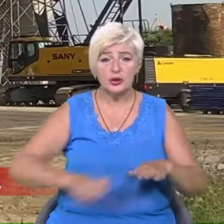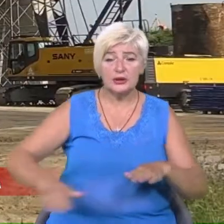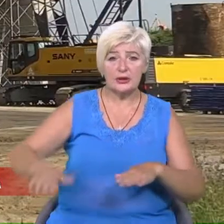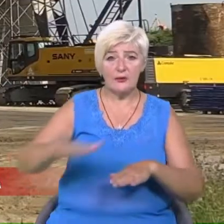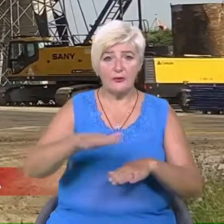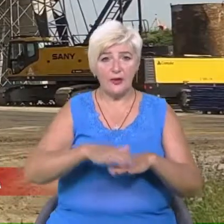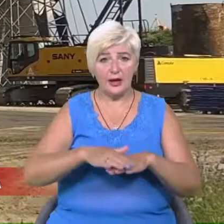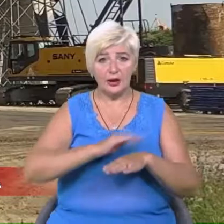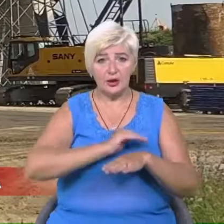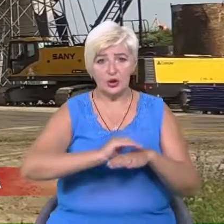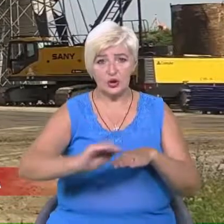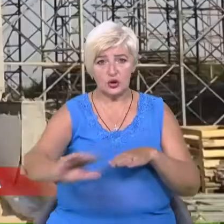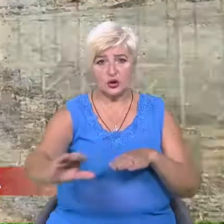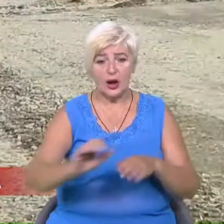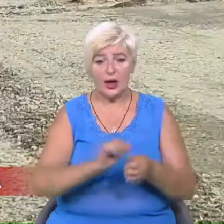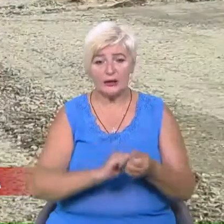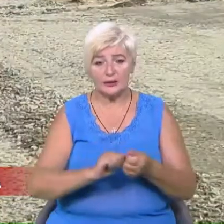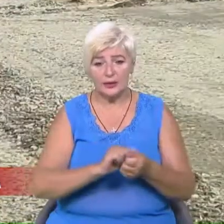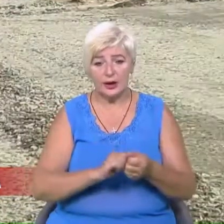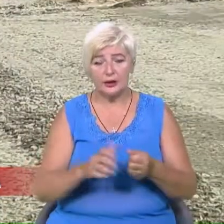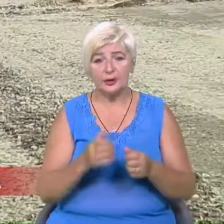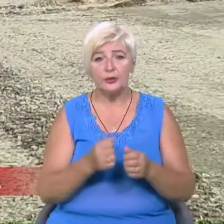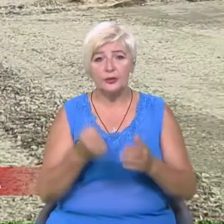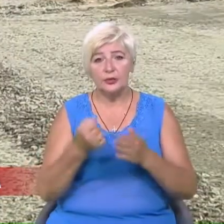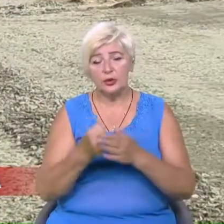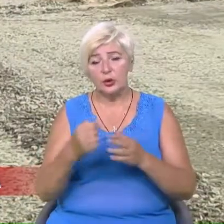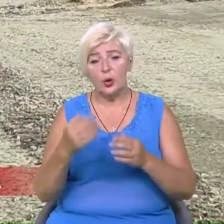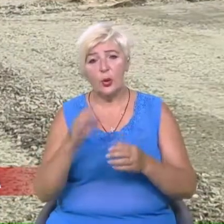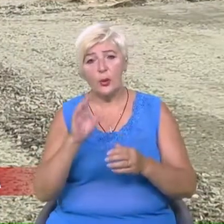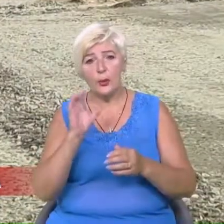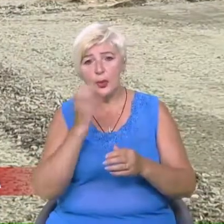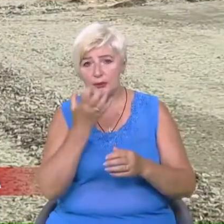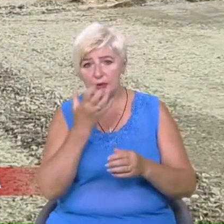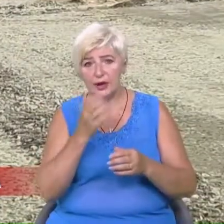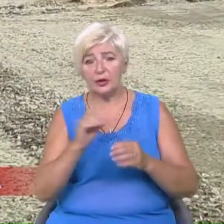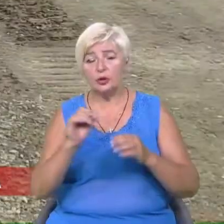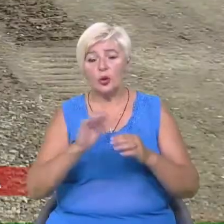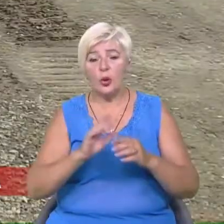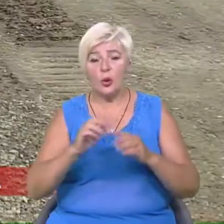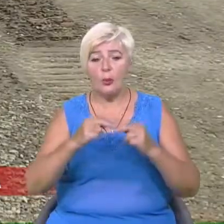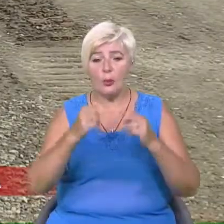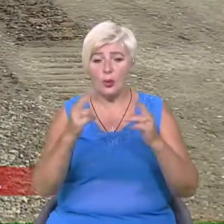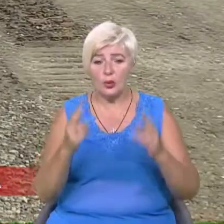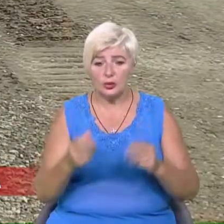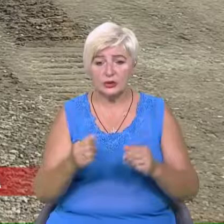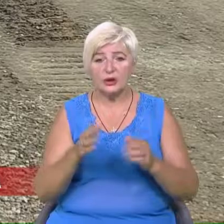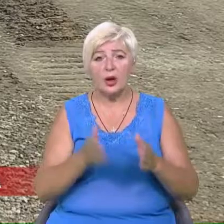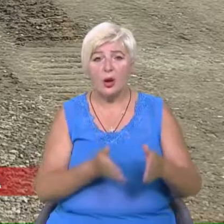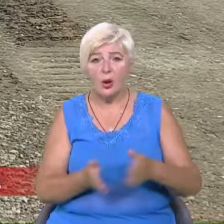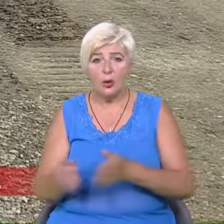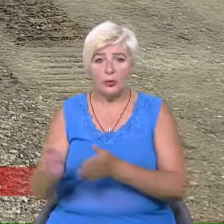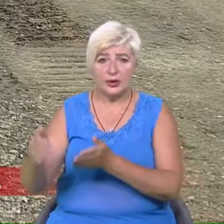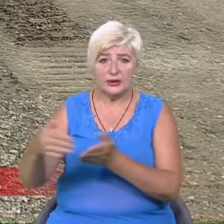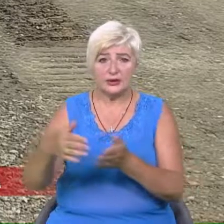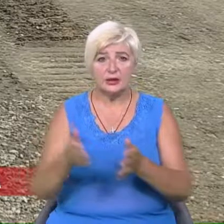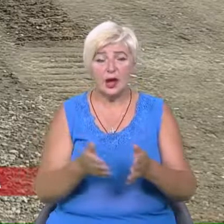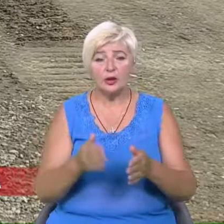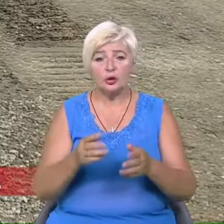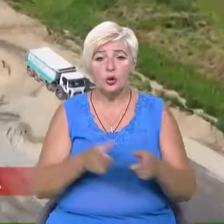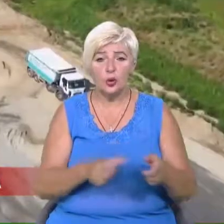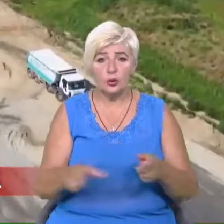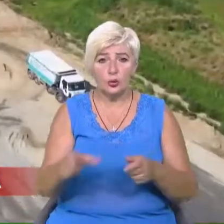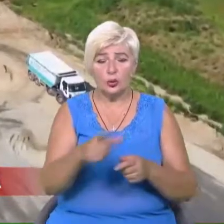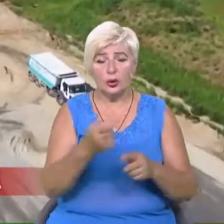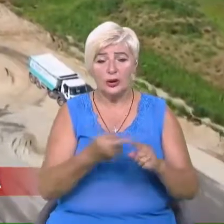роботи і поблизу вулиці Мільмана до Південного мосту. Там вже проводять комунікації. Об'їзна дорога Дніпра – це частина програми